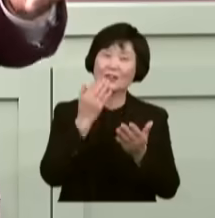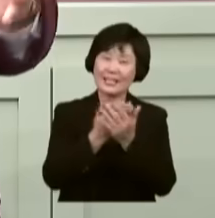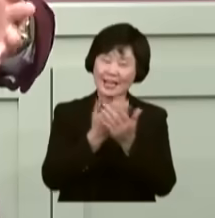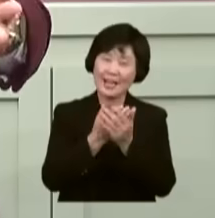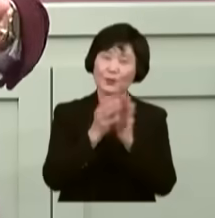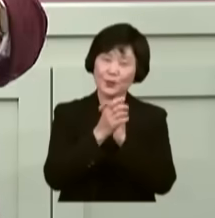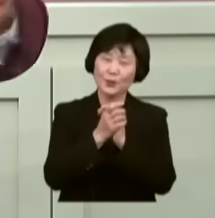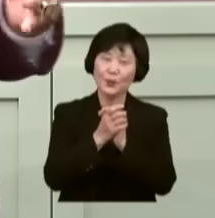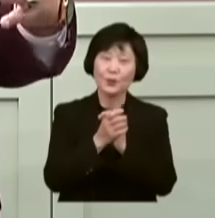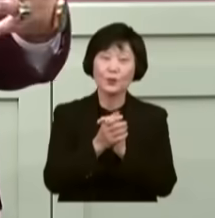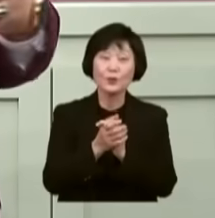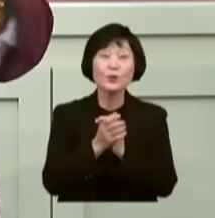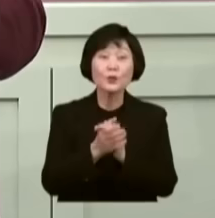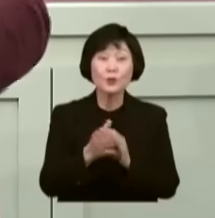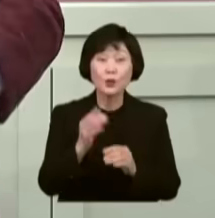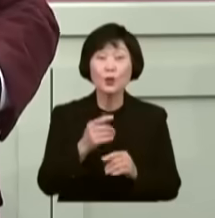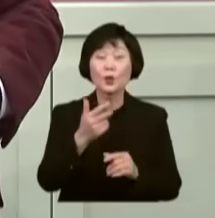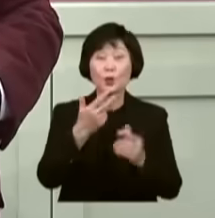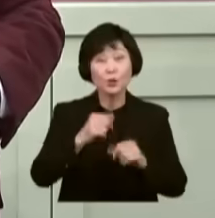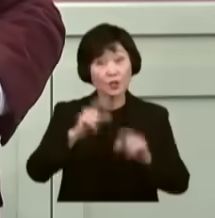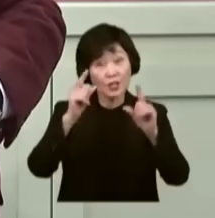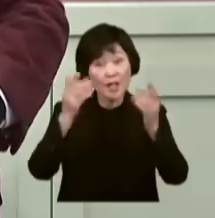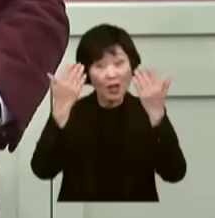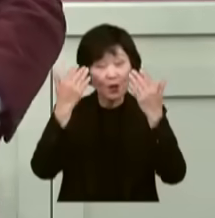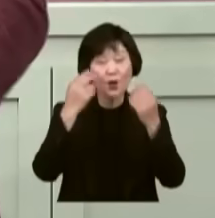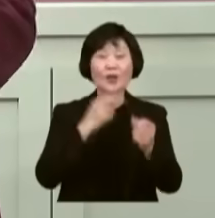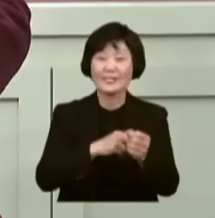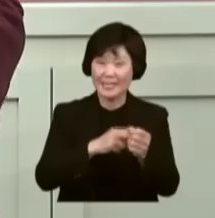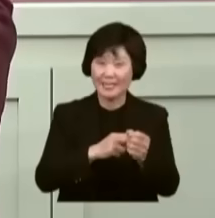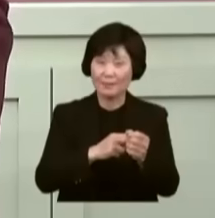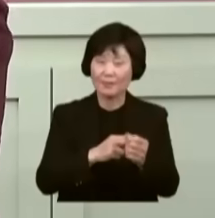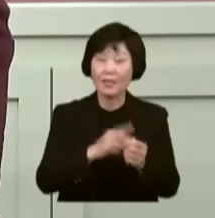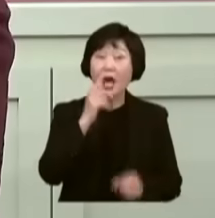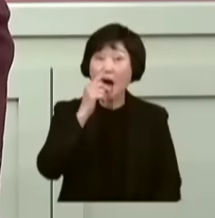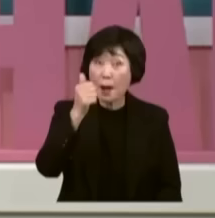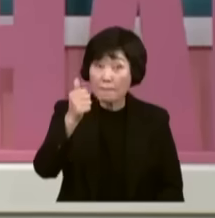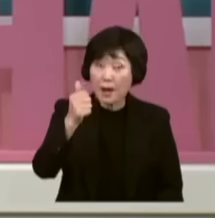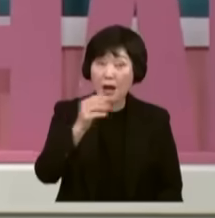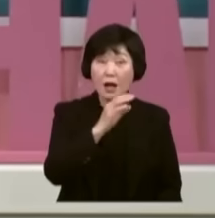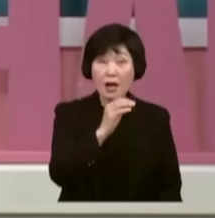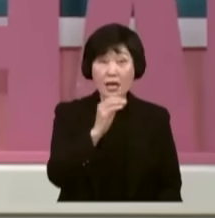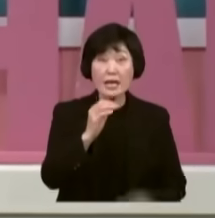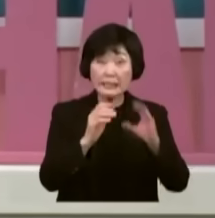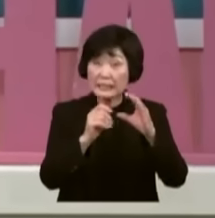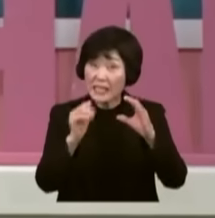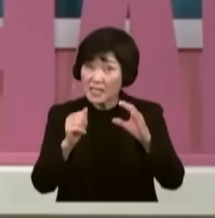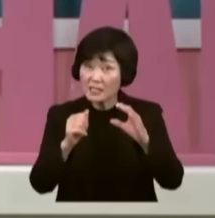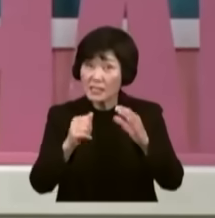또 선생님으로 계시니까. 주일학교 선생님. 나한테 질문이 그거야, 아빠. CTS에서 아직 섭외가 안 와?